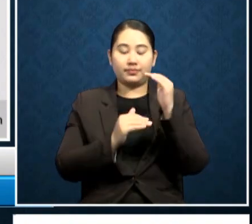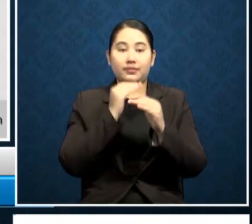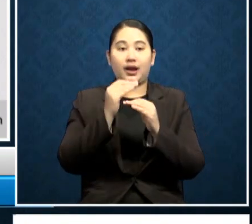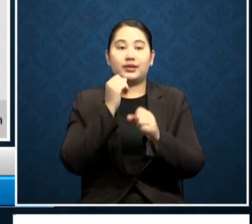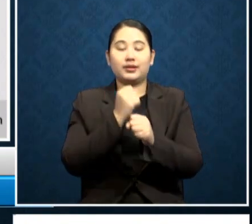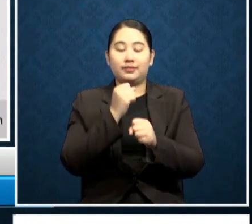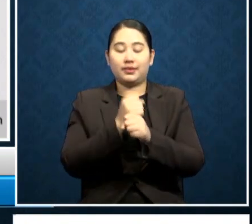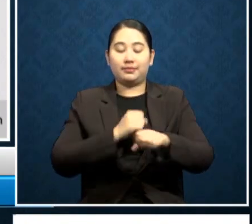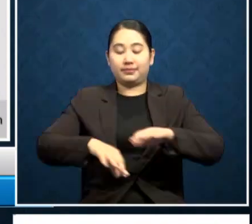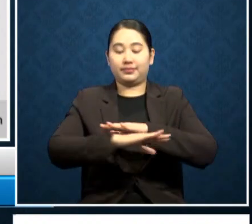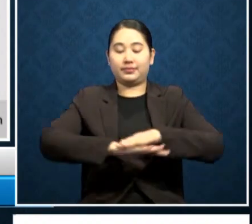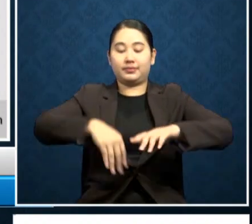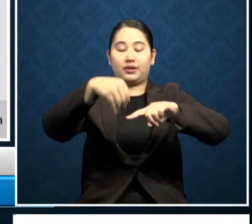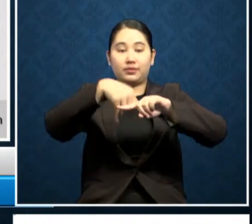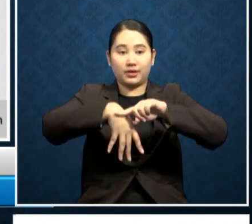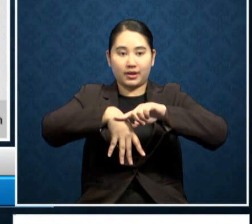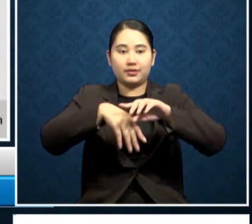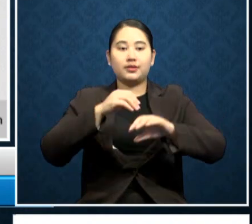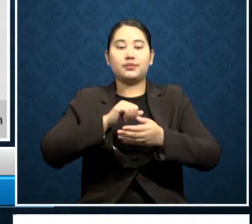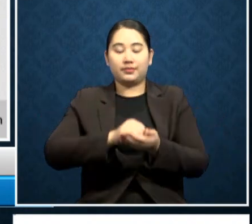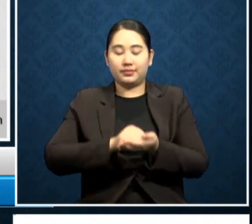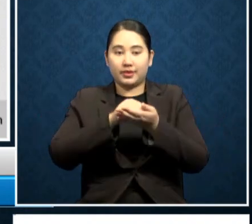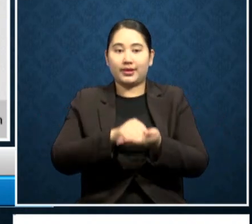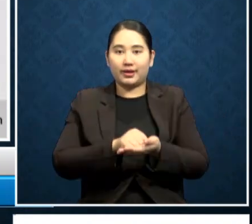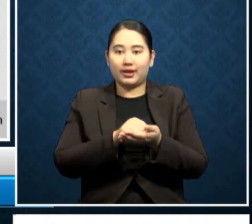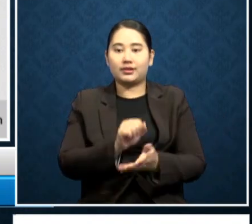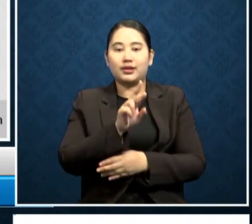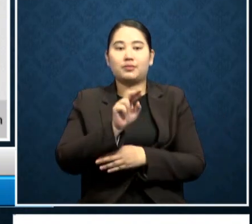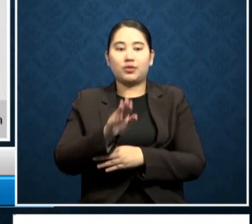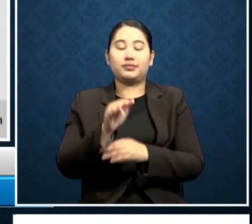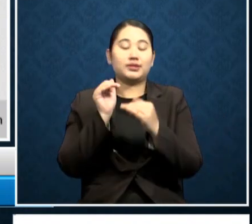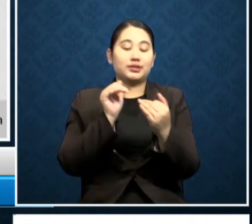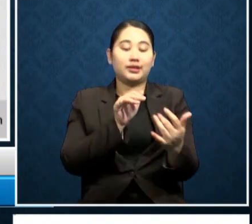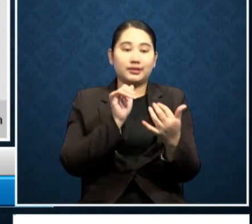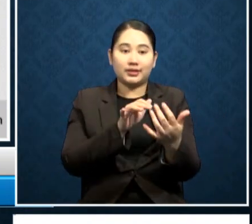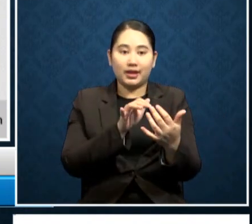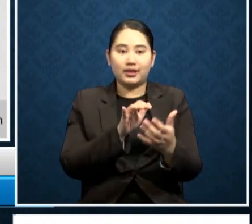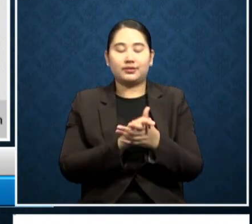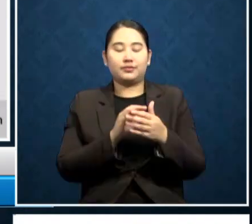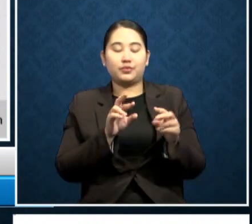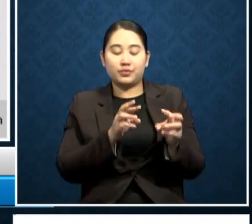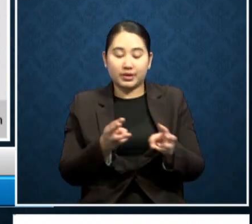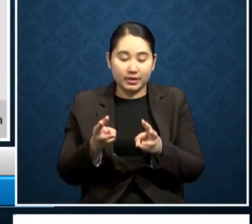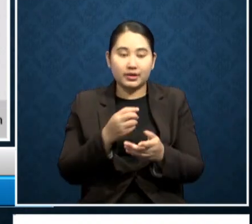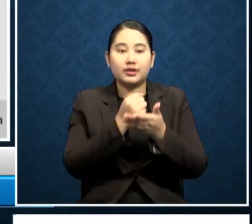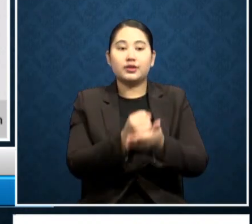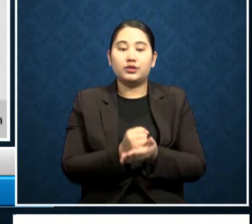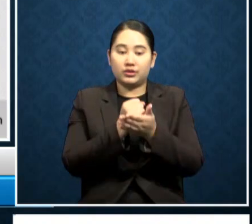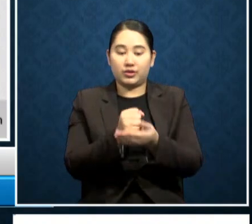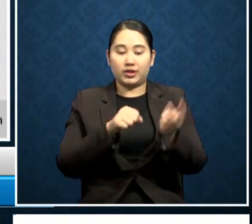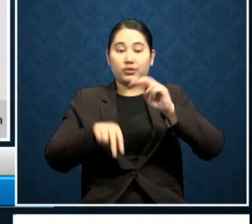โครงสร้างพื้นฐานการบริการระบบสื่อสารการบินระบบช่วยการเดินอากาศระบบติดตาม